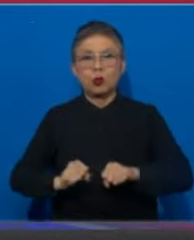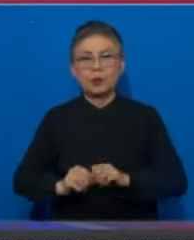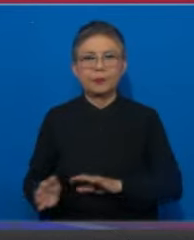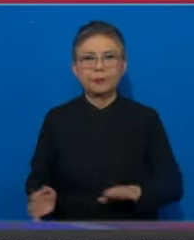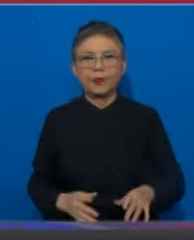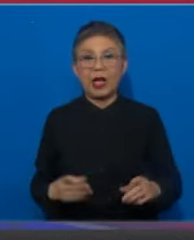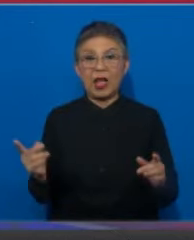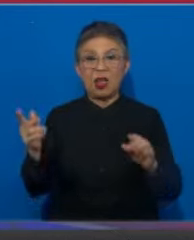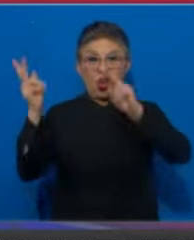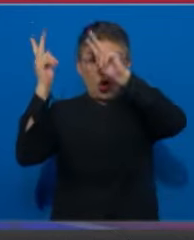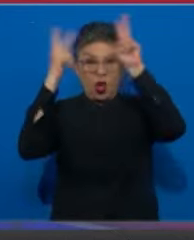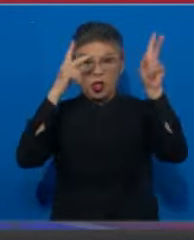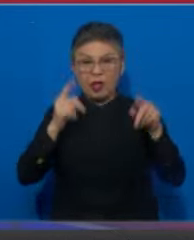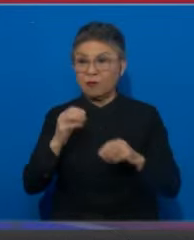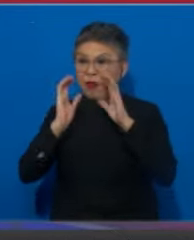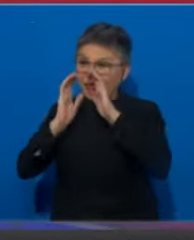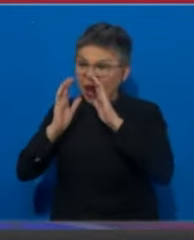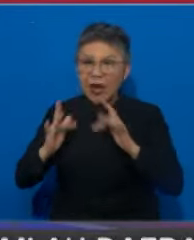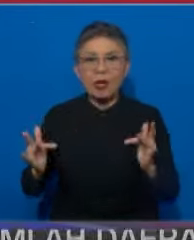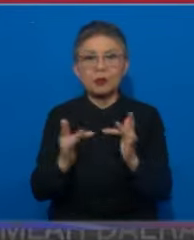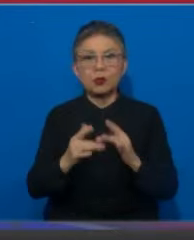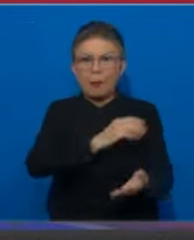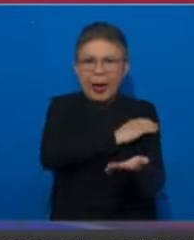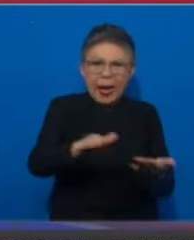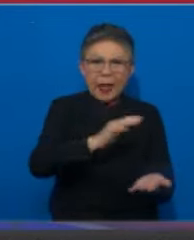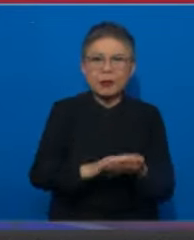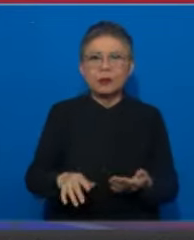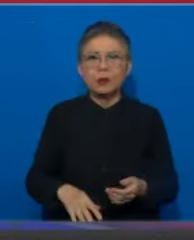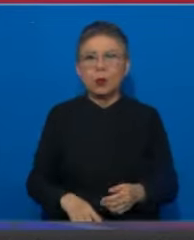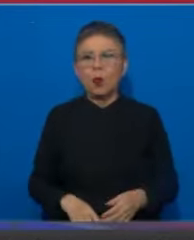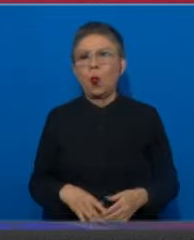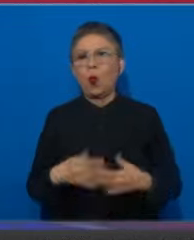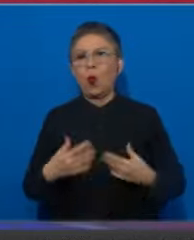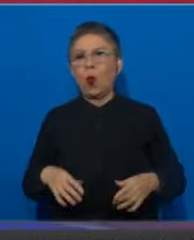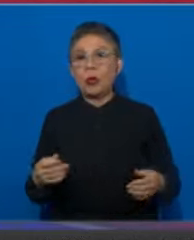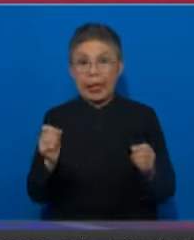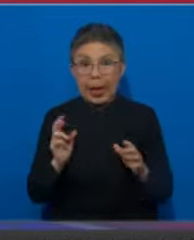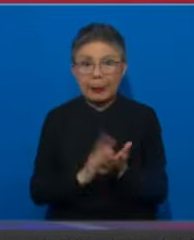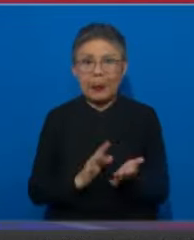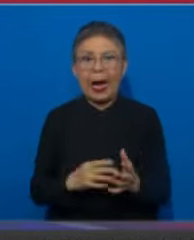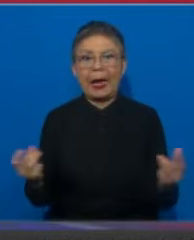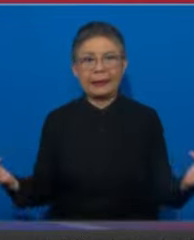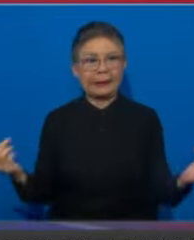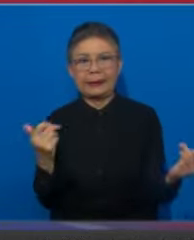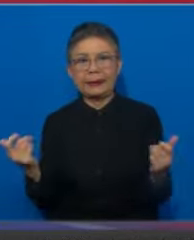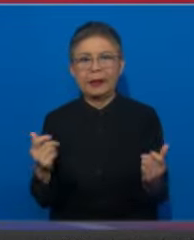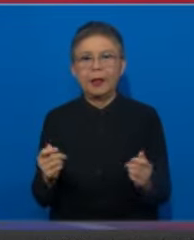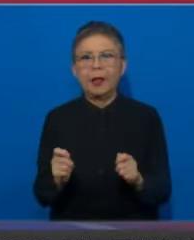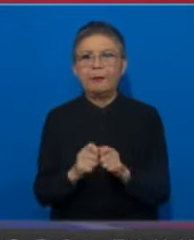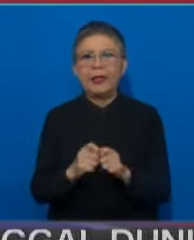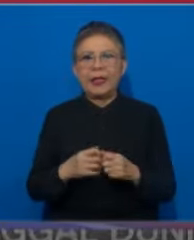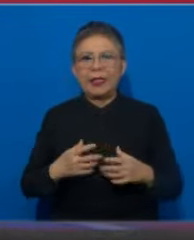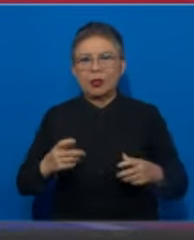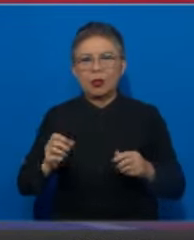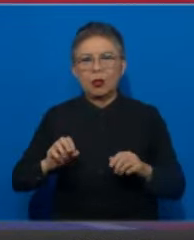Gara-gara konten pranknya meneriaki pengemudi ojek online sebagai begal, TikTokers Galih Los ramai mendapat kecaman karena dianggap meresahkan.